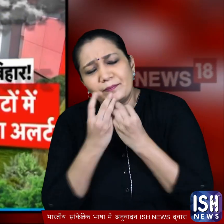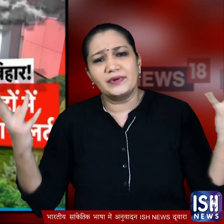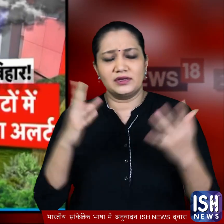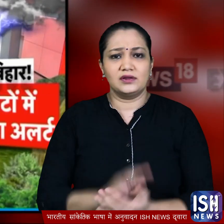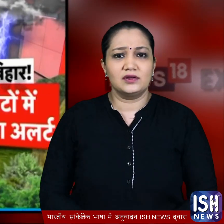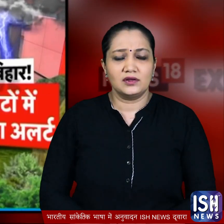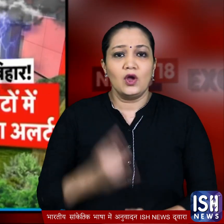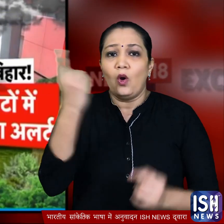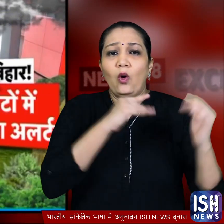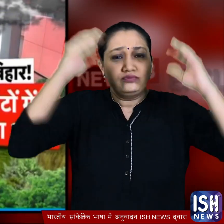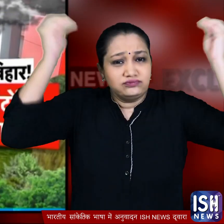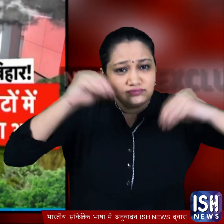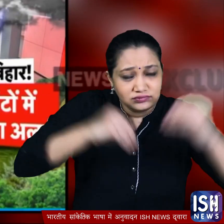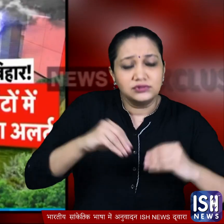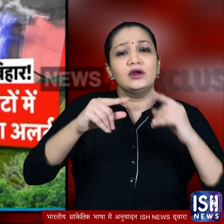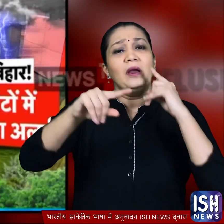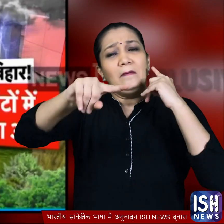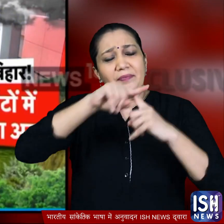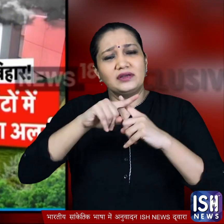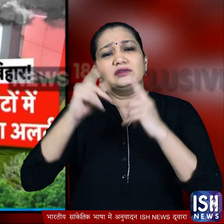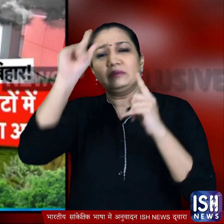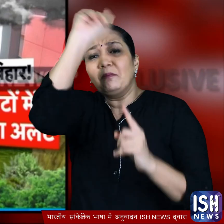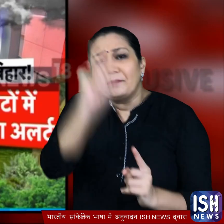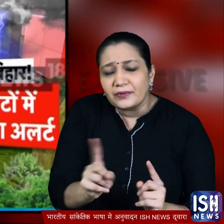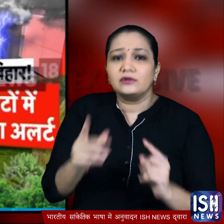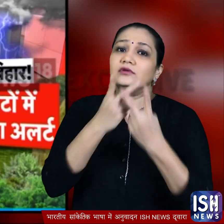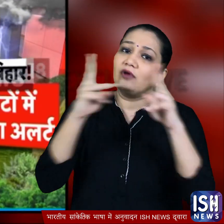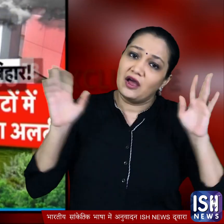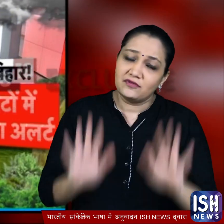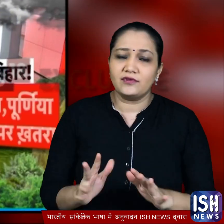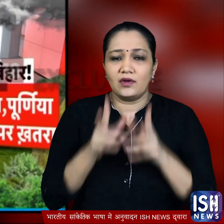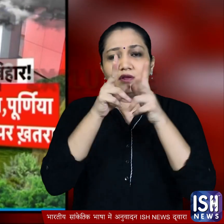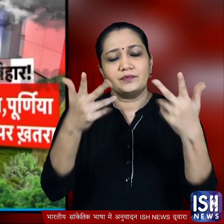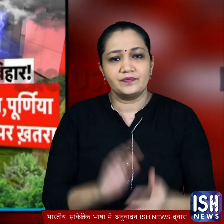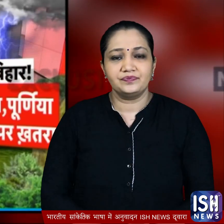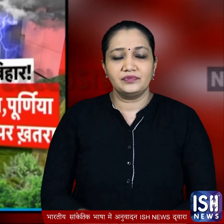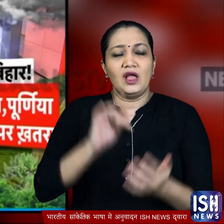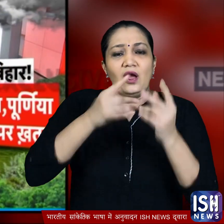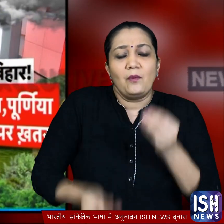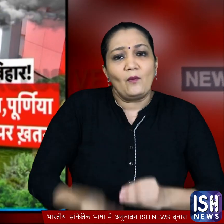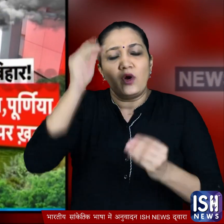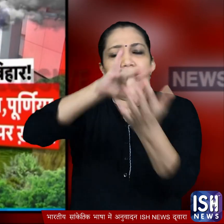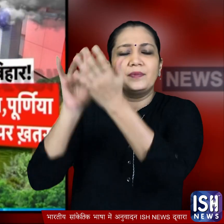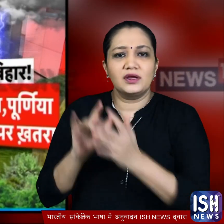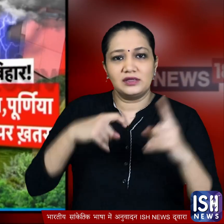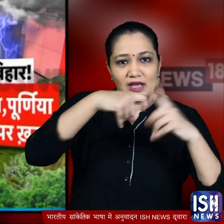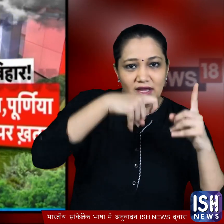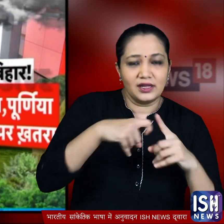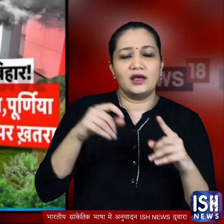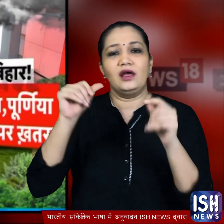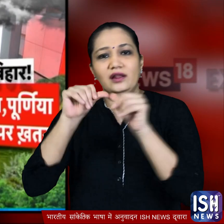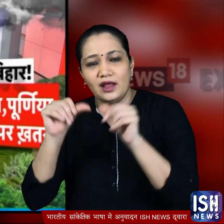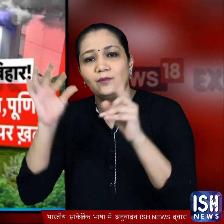में न केवल तेज बारिश हो सकती है बल्कि बिजली भी गिर सकती है। जिन जिलों पर सबसे ज्यादा खतरा है उनमें